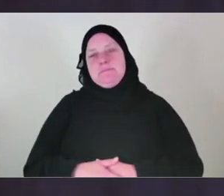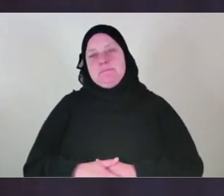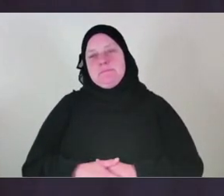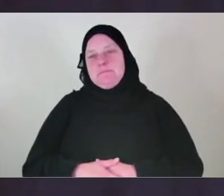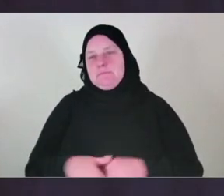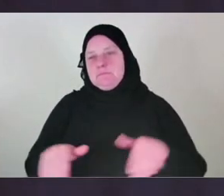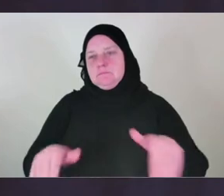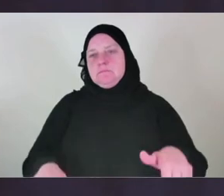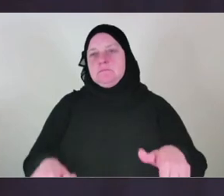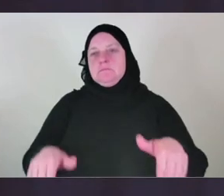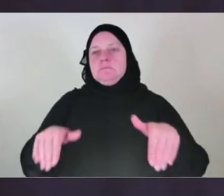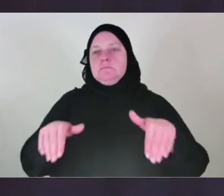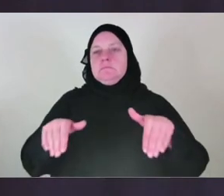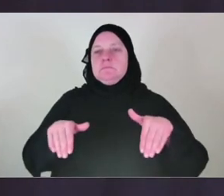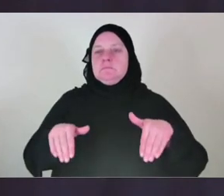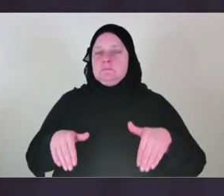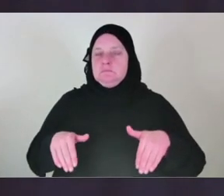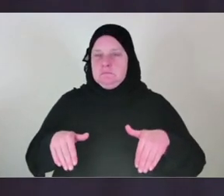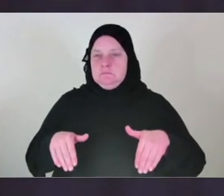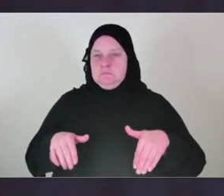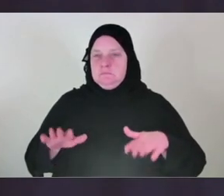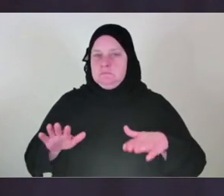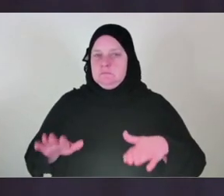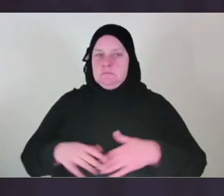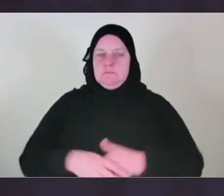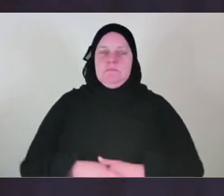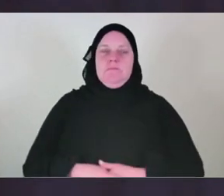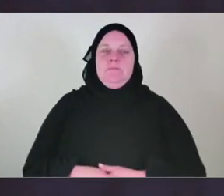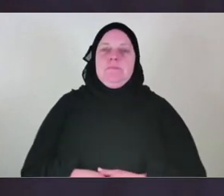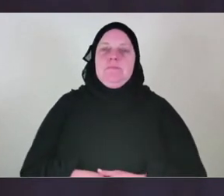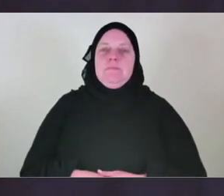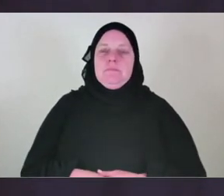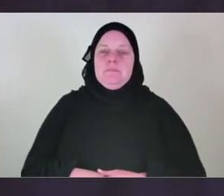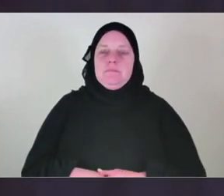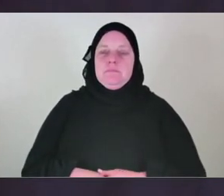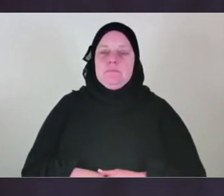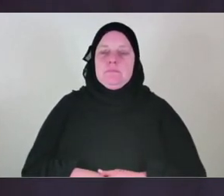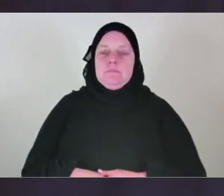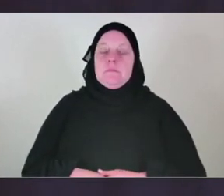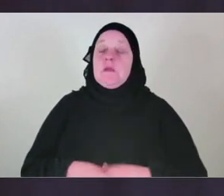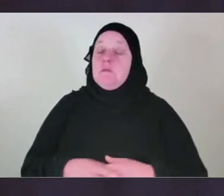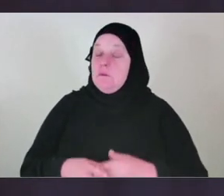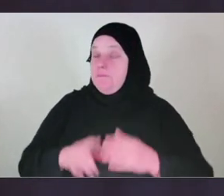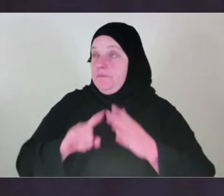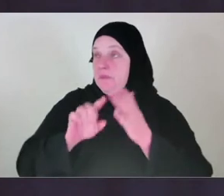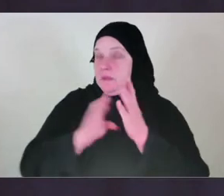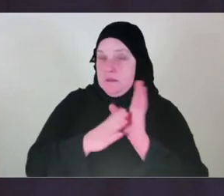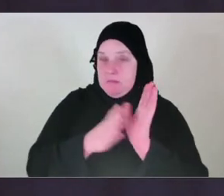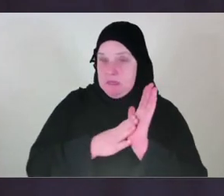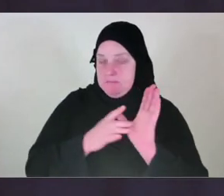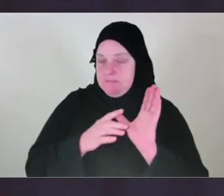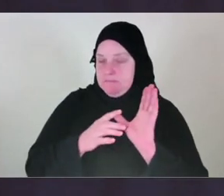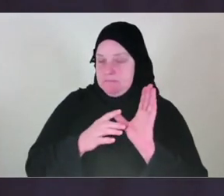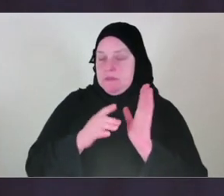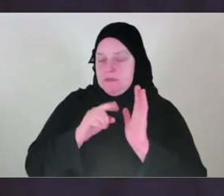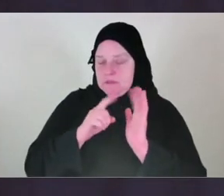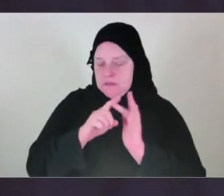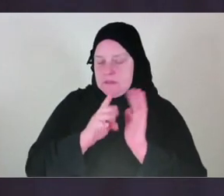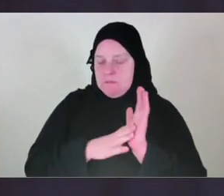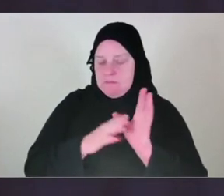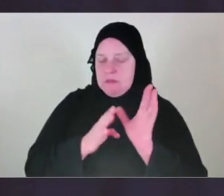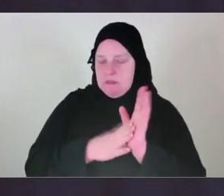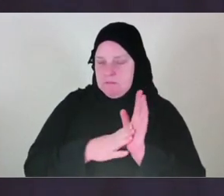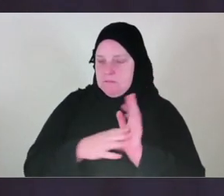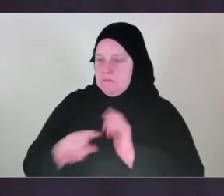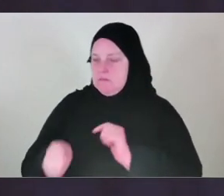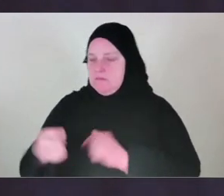From this point. So then he jumps to another question. He says, قَدْ رُوِيَ أَنَّا مَثَلَ أَبِي بَكْرٍ